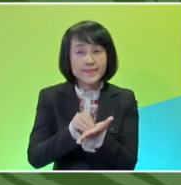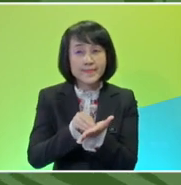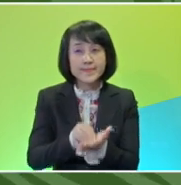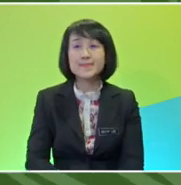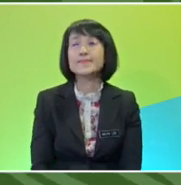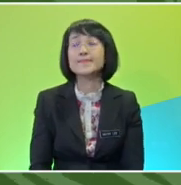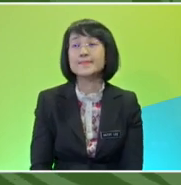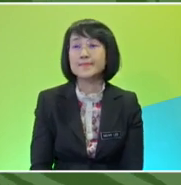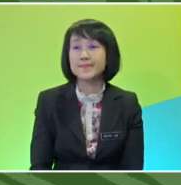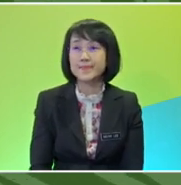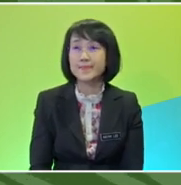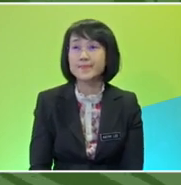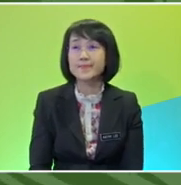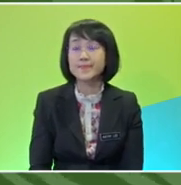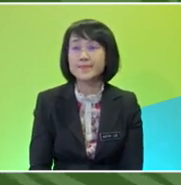meniru